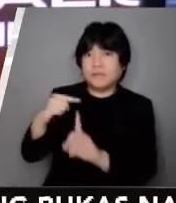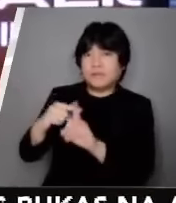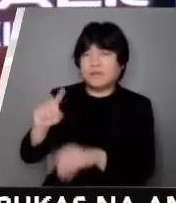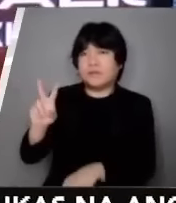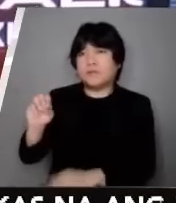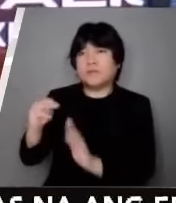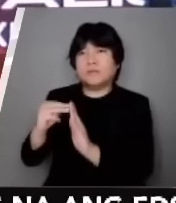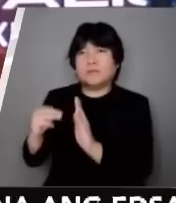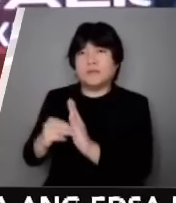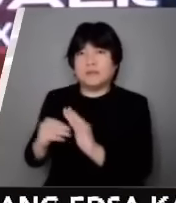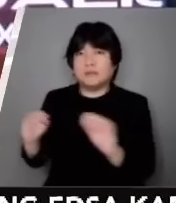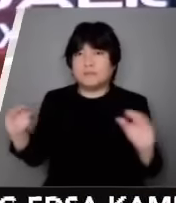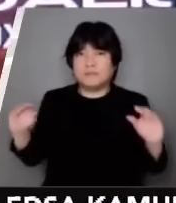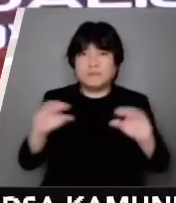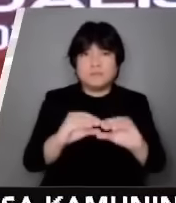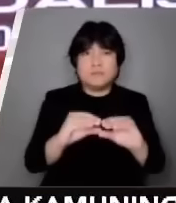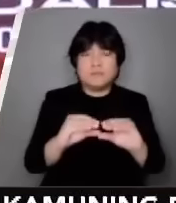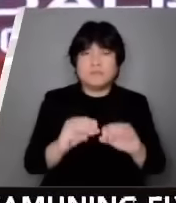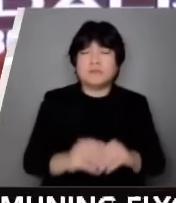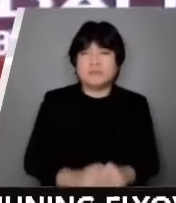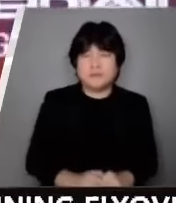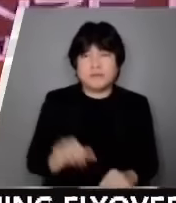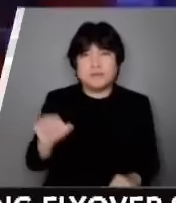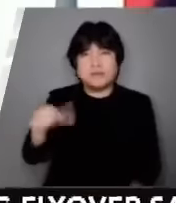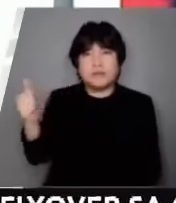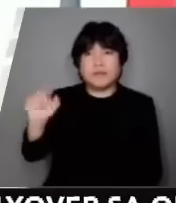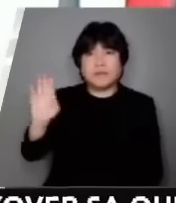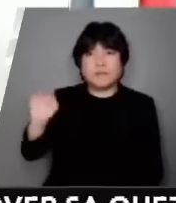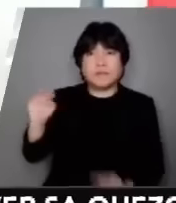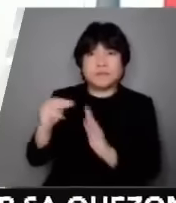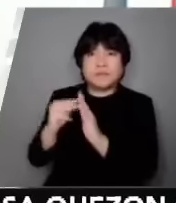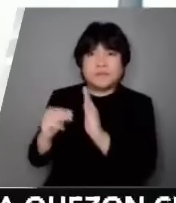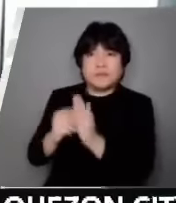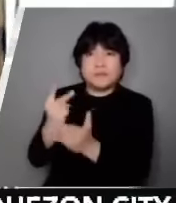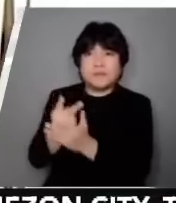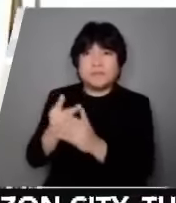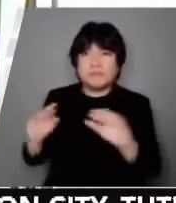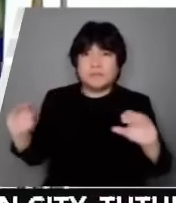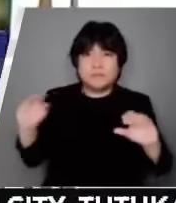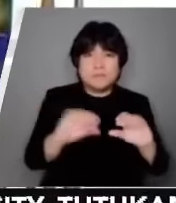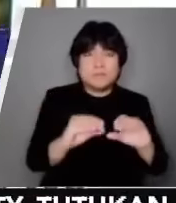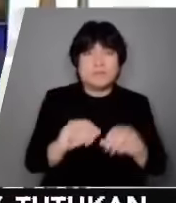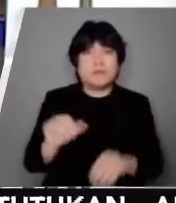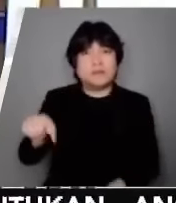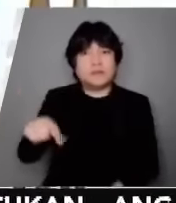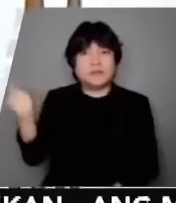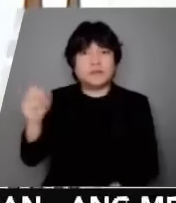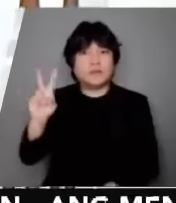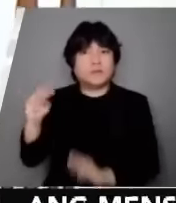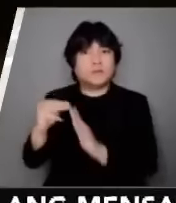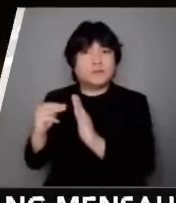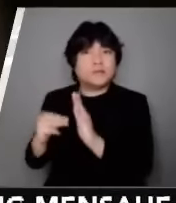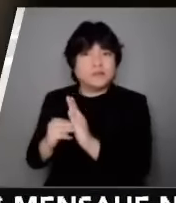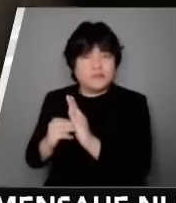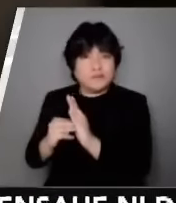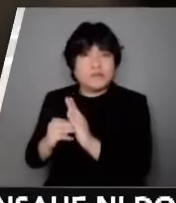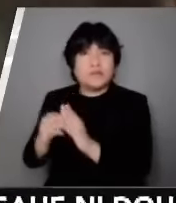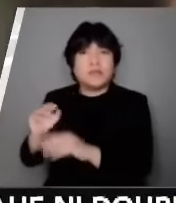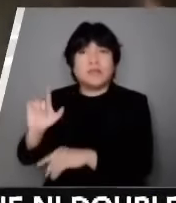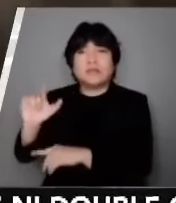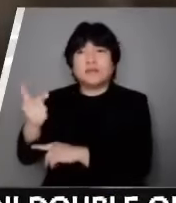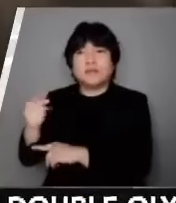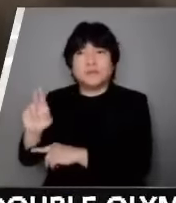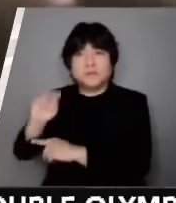Mahigit 14 million pesos naman ang mula sa House of Representatives, habang 2 milyon ang ipinangako ng lokal na pamahalaan ng Maynila kung saan